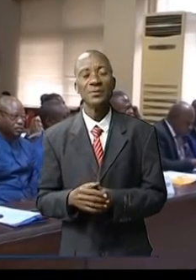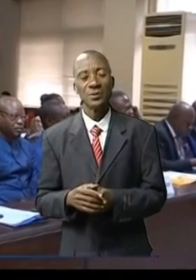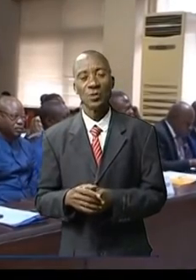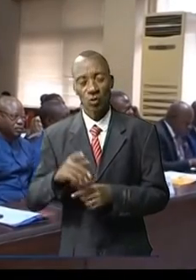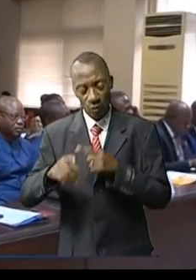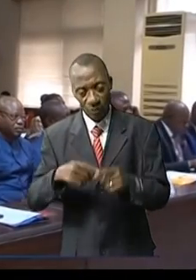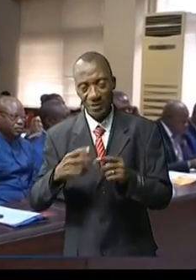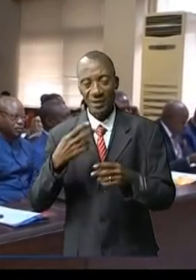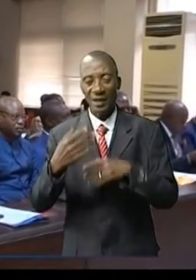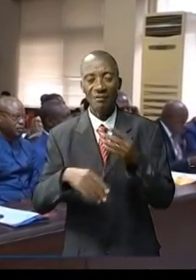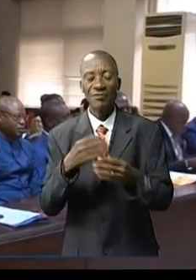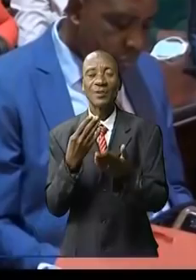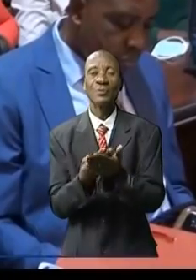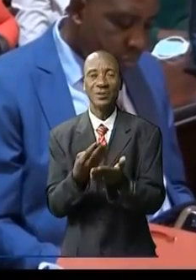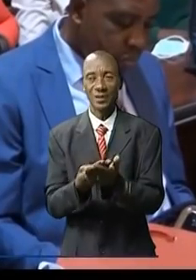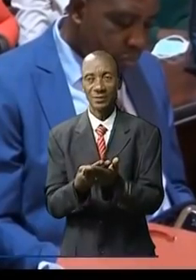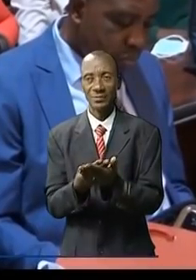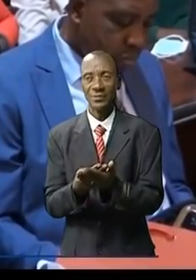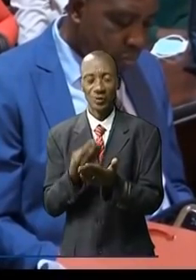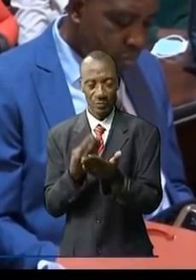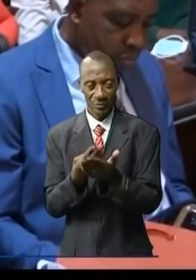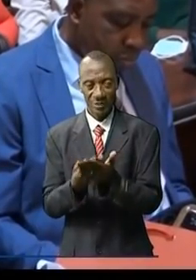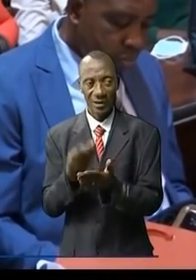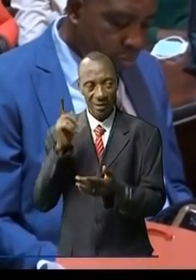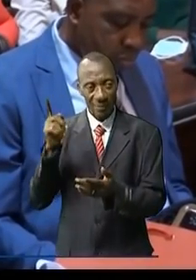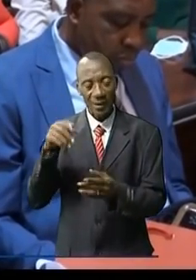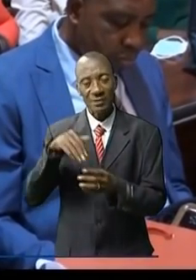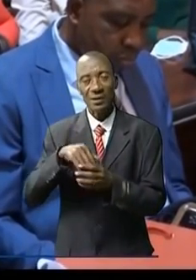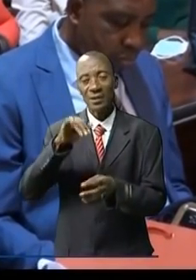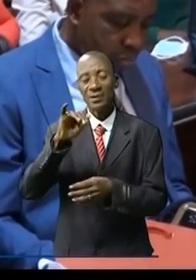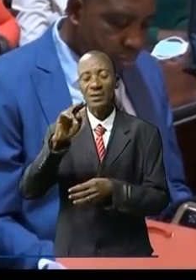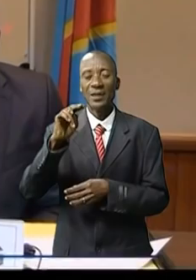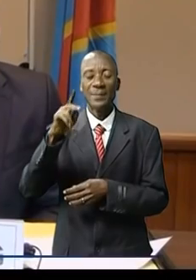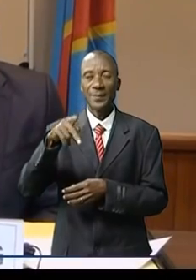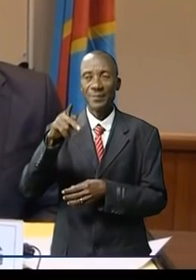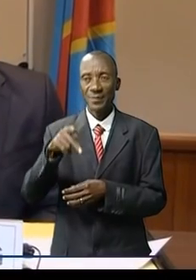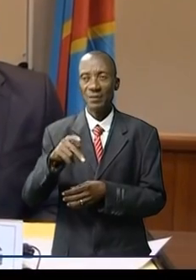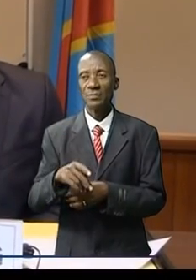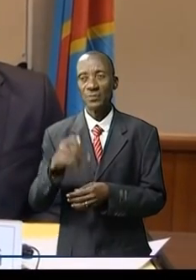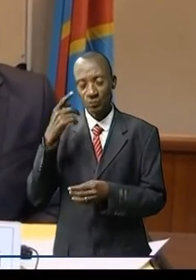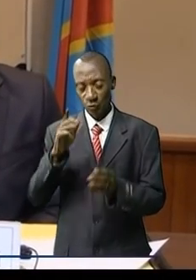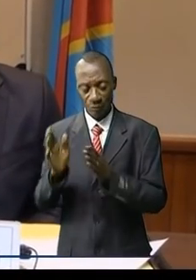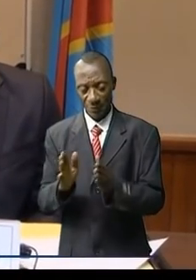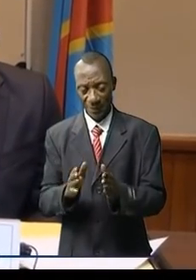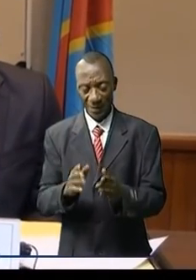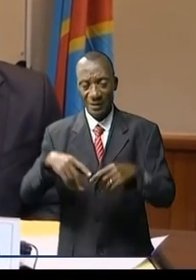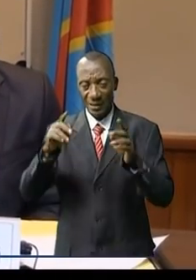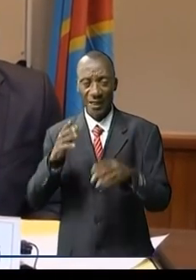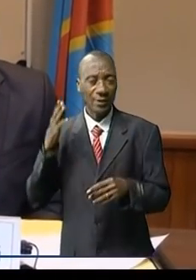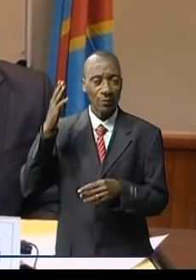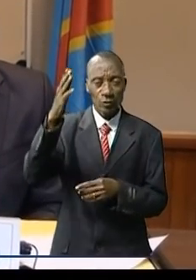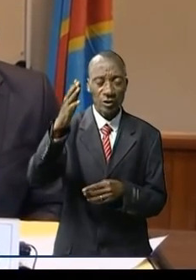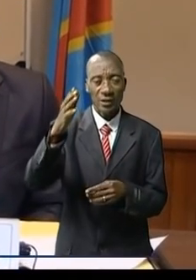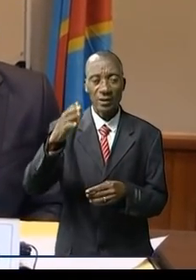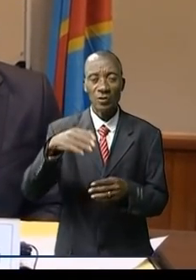2022. Présidé par son directeur général par intérim, Patrick Kayembe-Sompi, ce travaux vise un dynamisme du développement